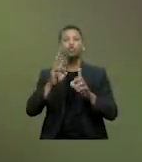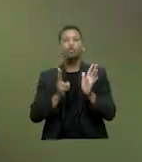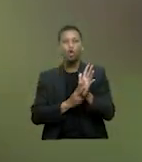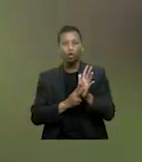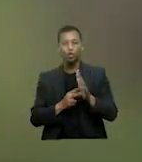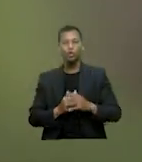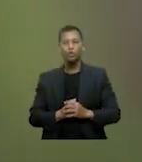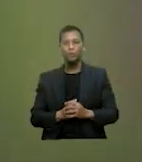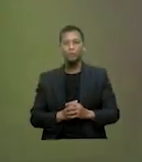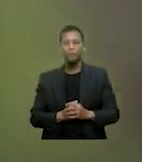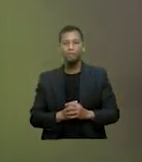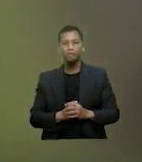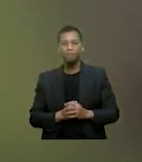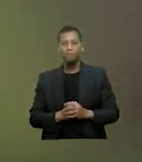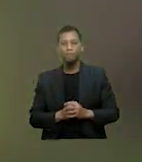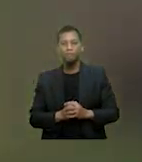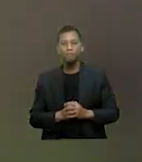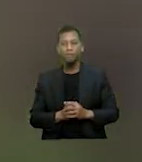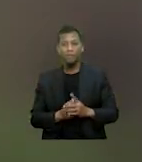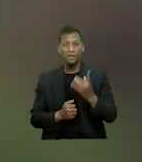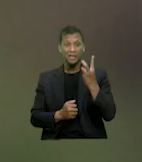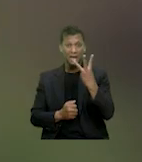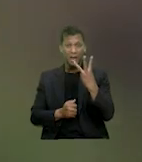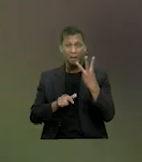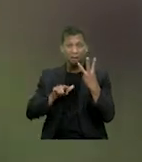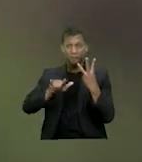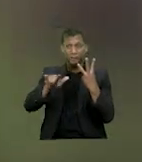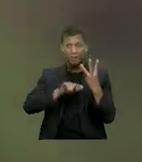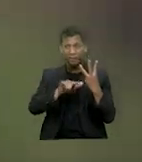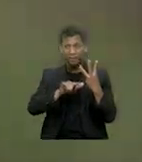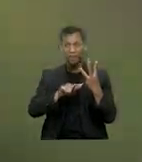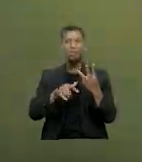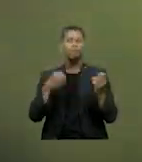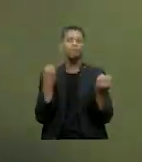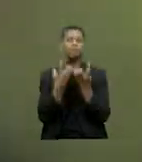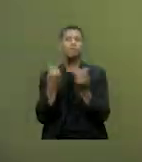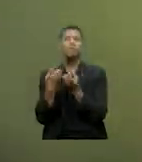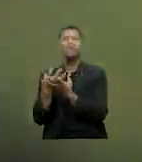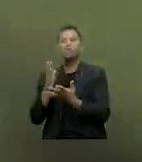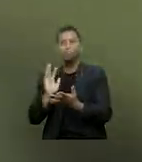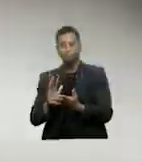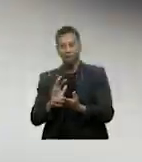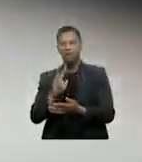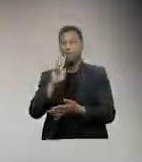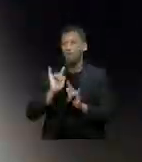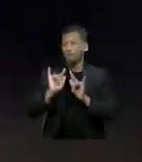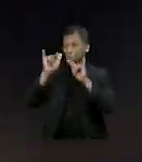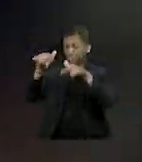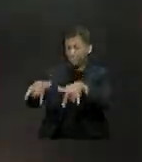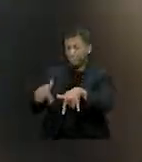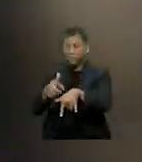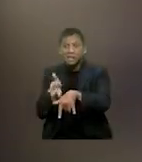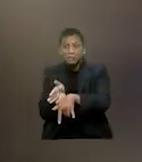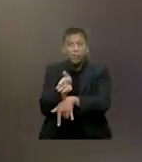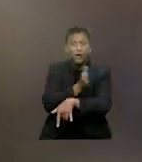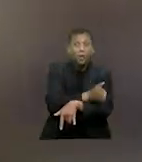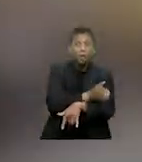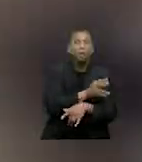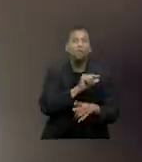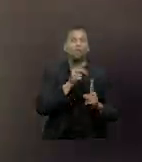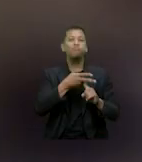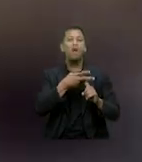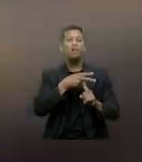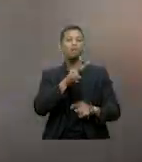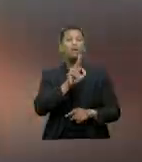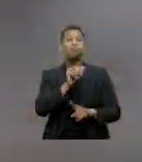Sudah 3 pesawat jenis ini yang mengalami kecelakaan. Selain 2 pesawat yang jatuh di Pasuruan, sebelumnya pada Februari 2016 lalu,